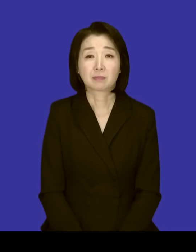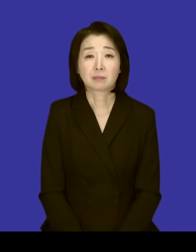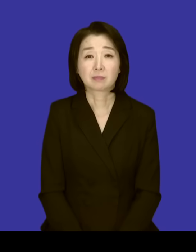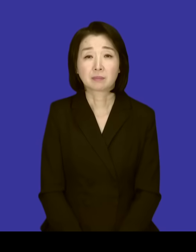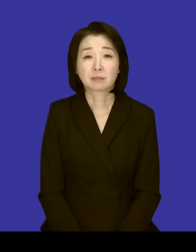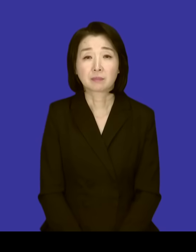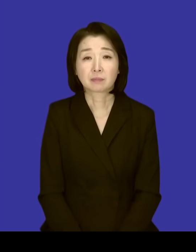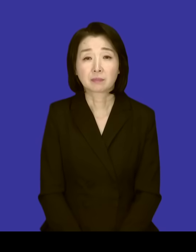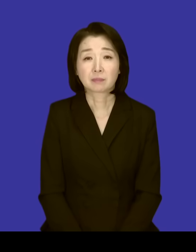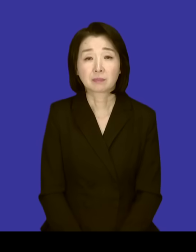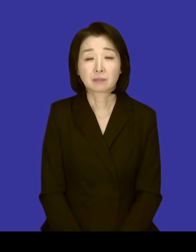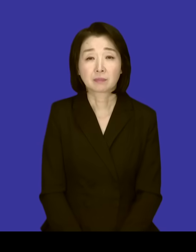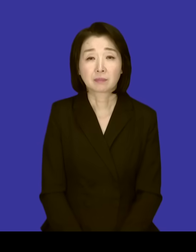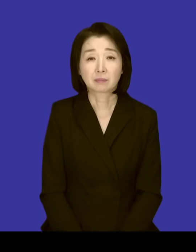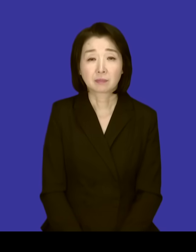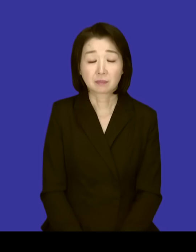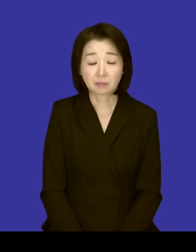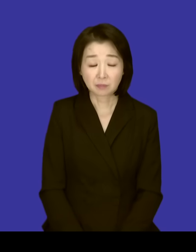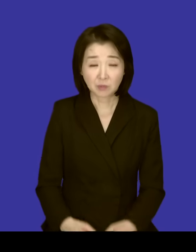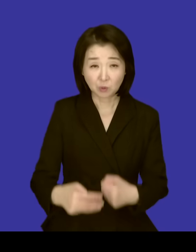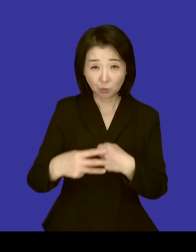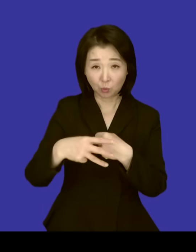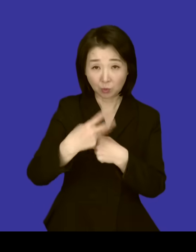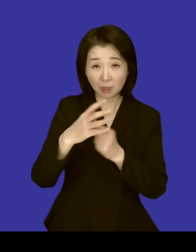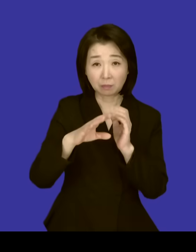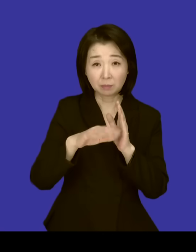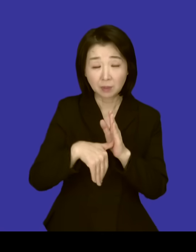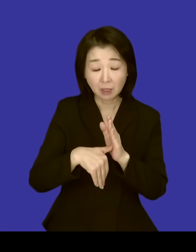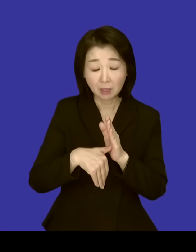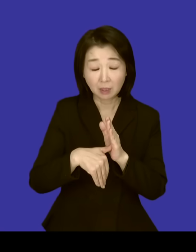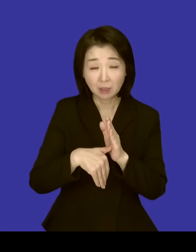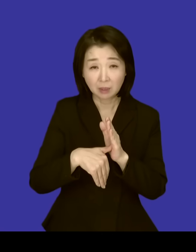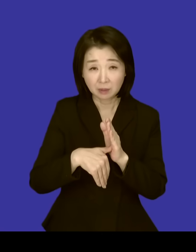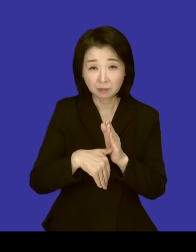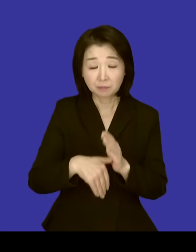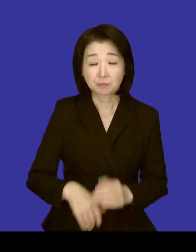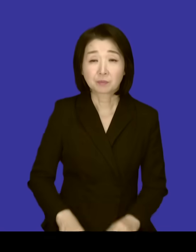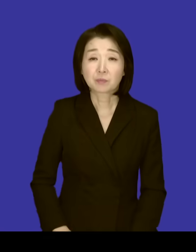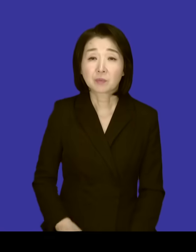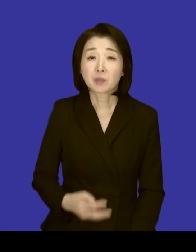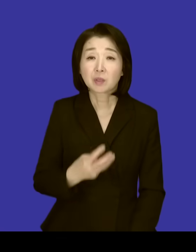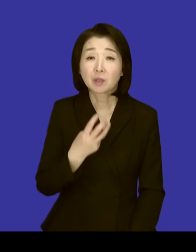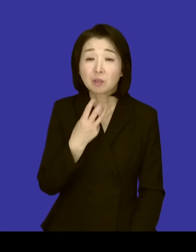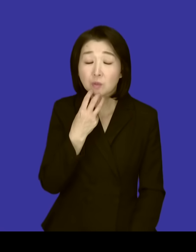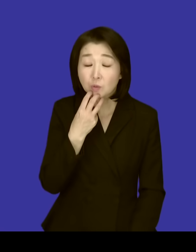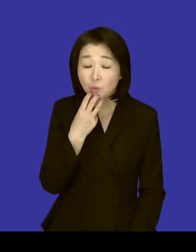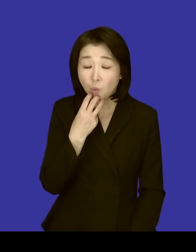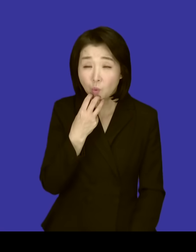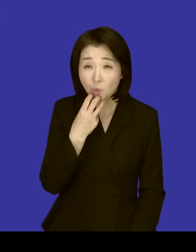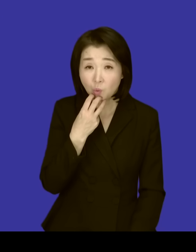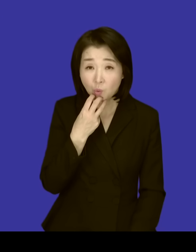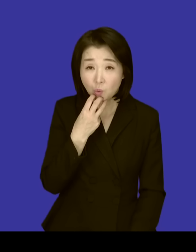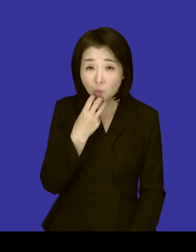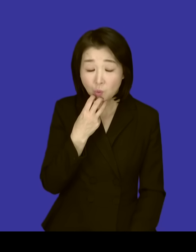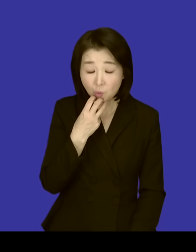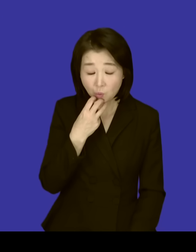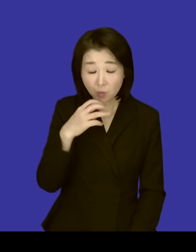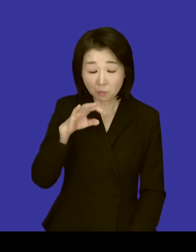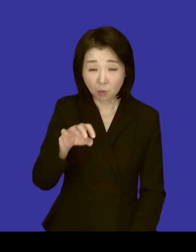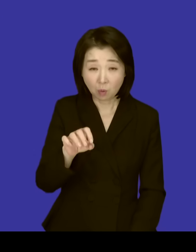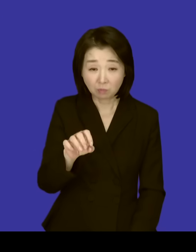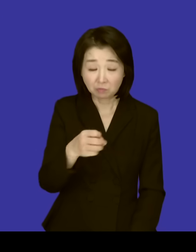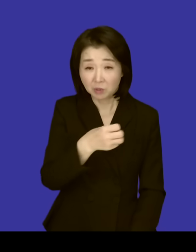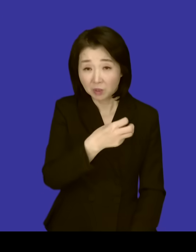그래가지고 이제 그 초등학교 3학년 때 이제 삼성 서울에 있는 병원에 갔는데 그 교수님도